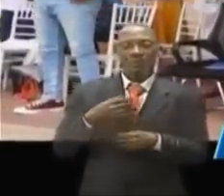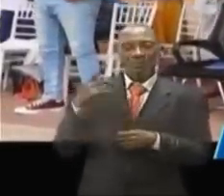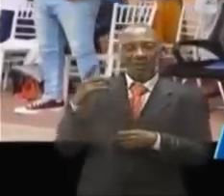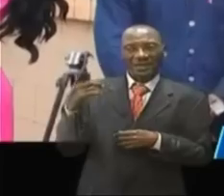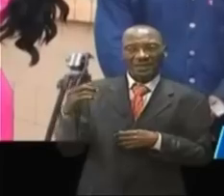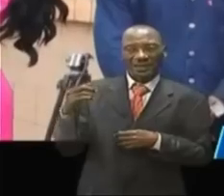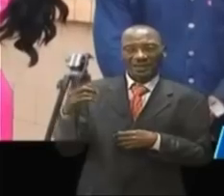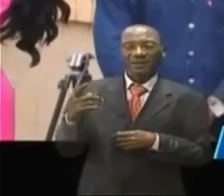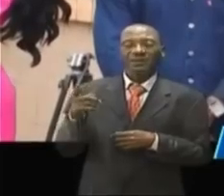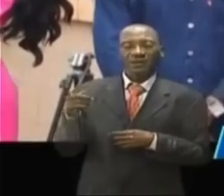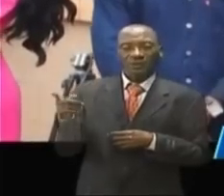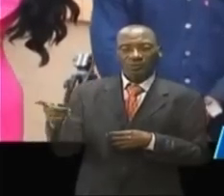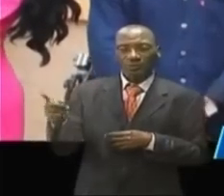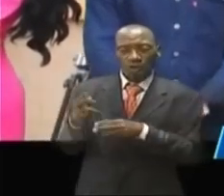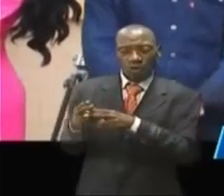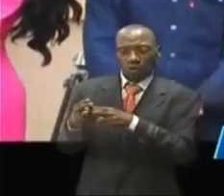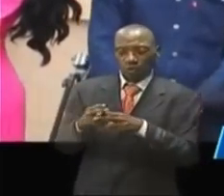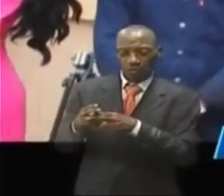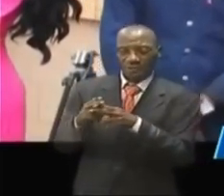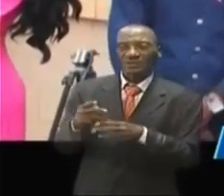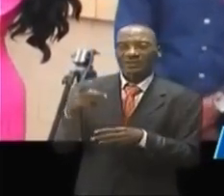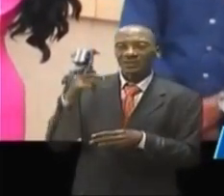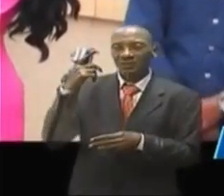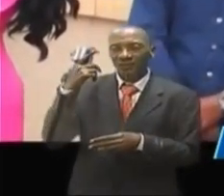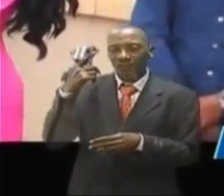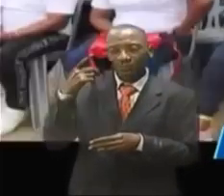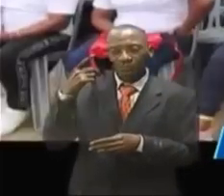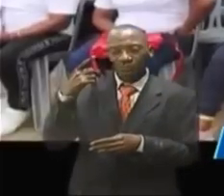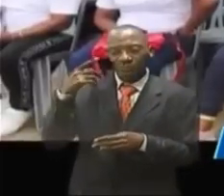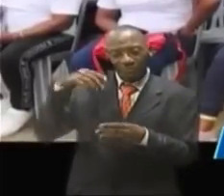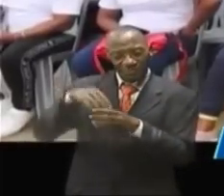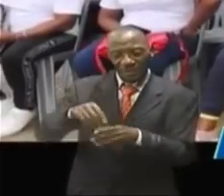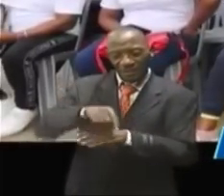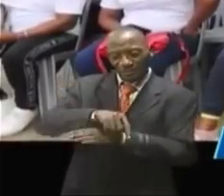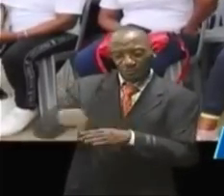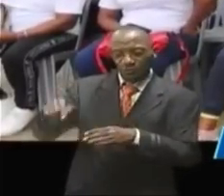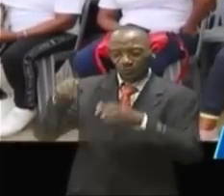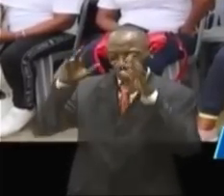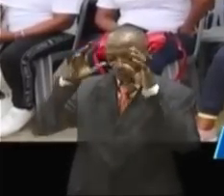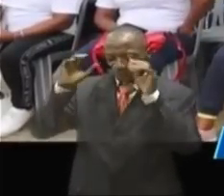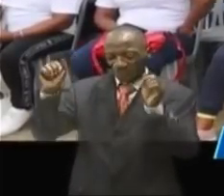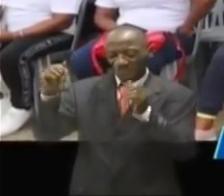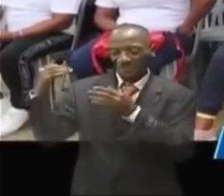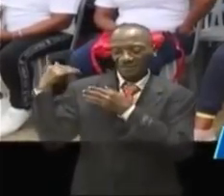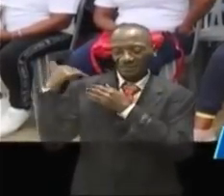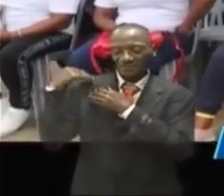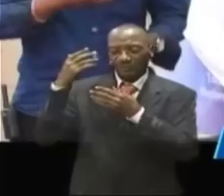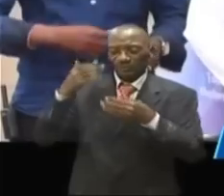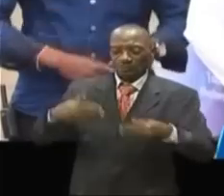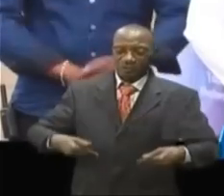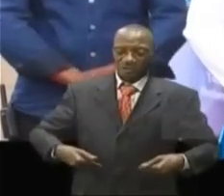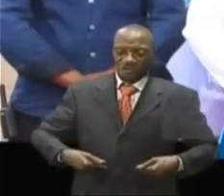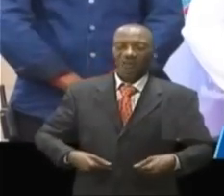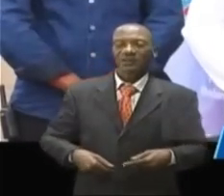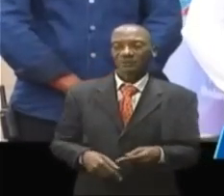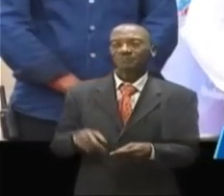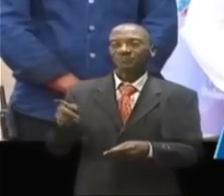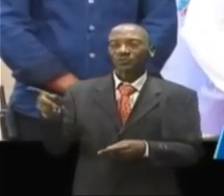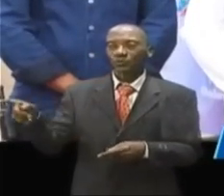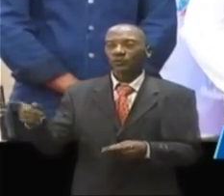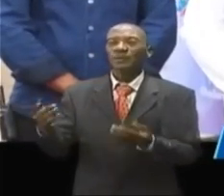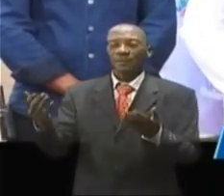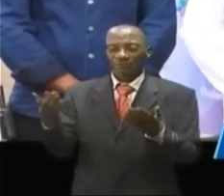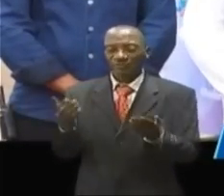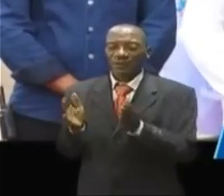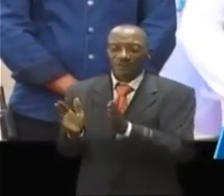nul doute coordonnatrice du service spécialisé du chef de l'État, en charge de la jeunesse, lutte contre les violences faites à la femme et la